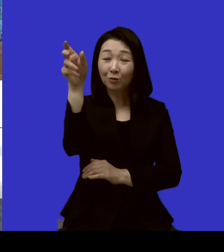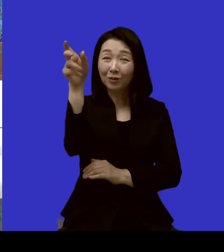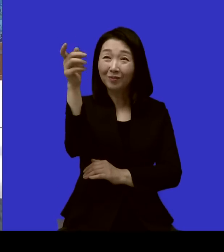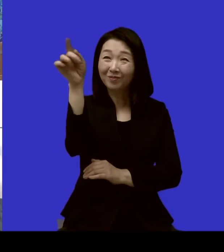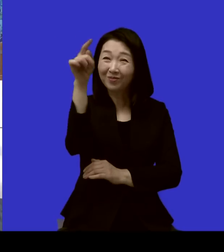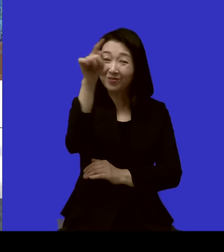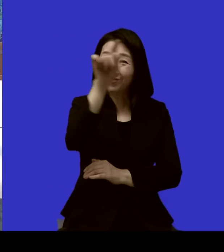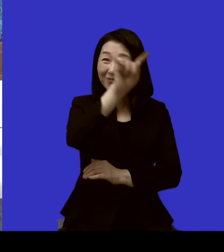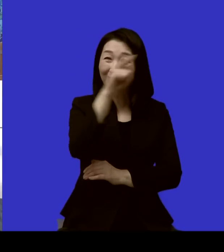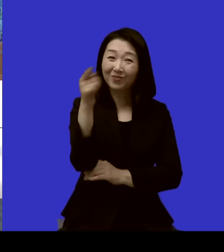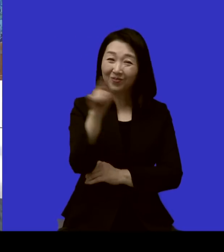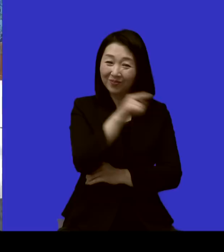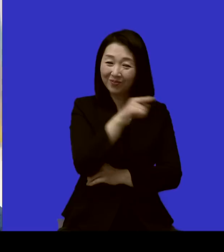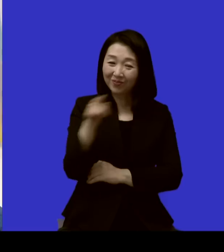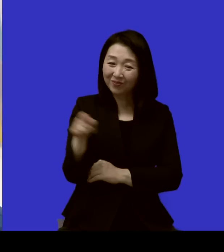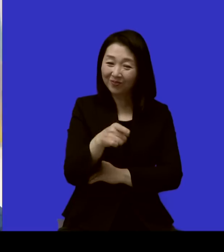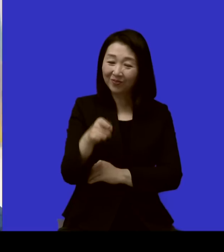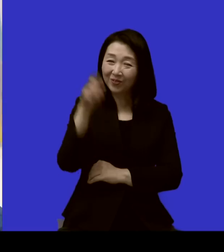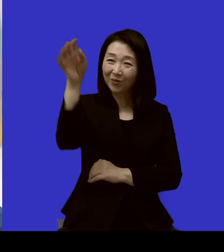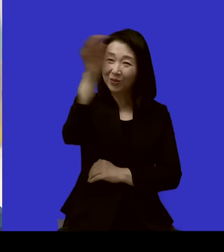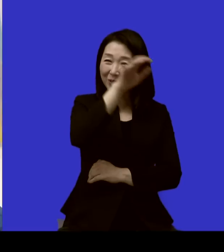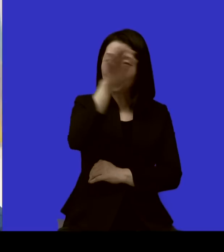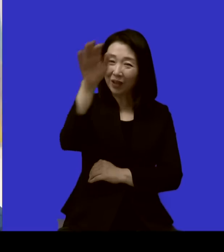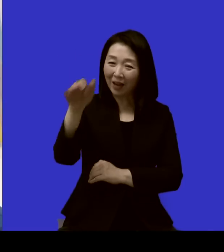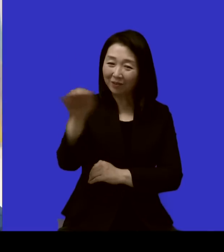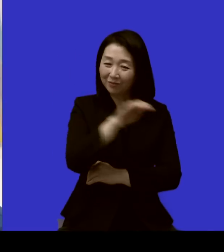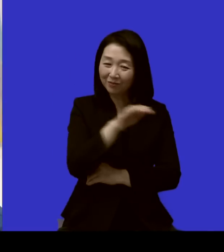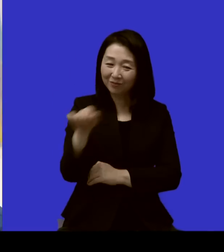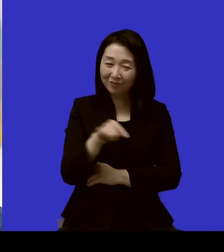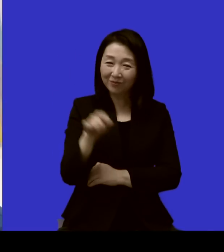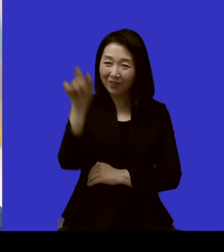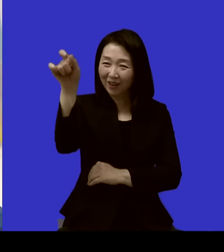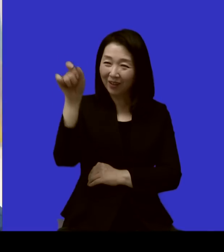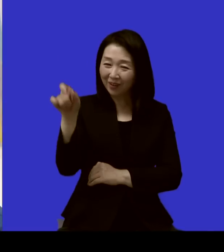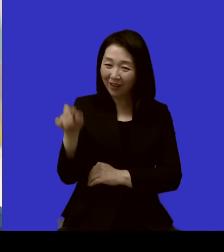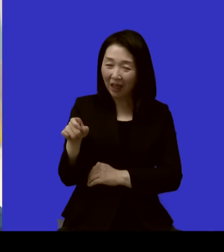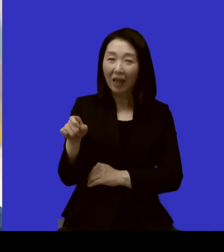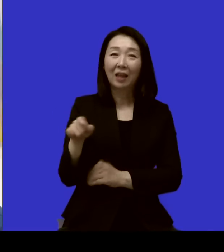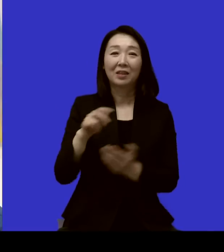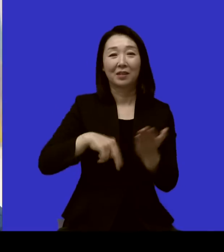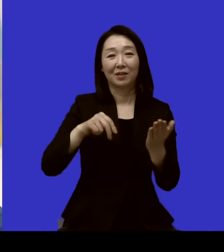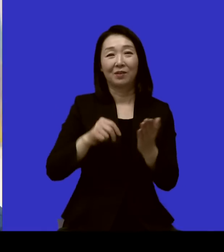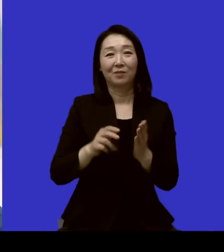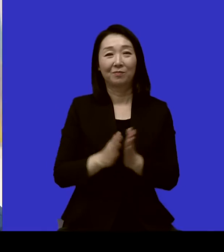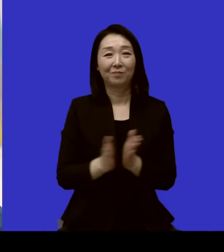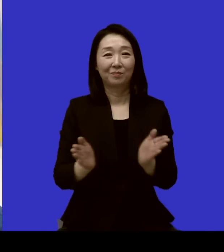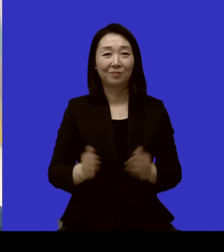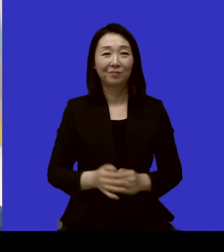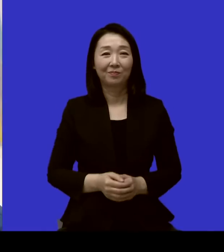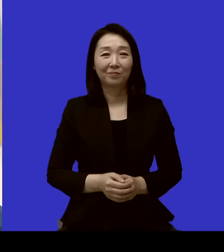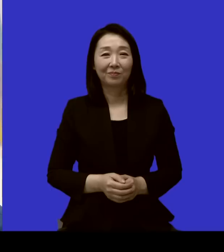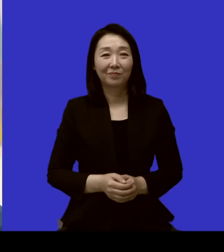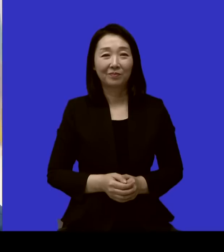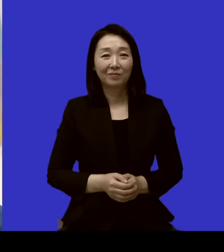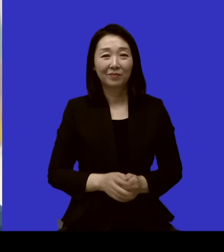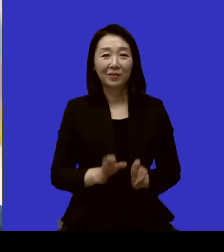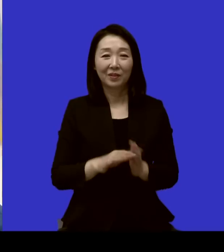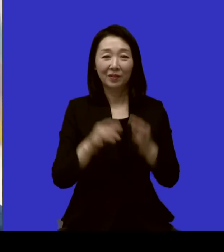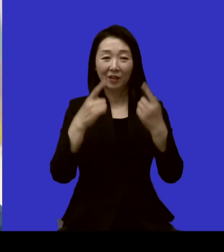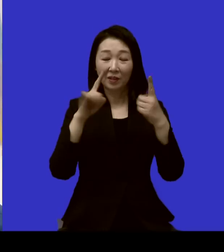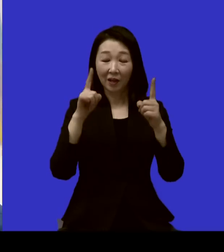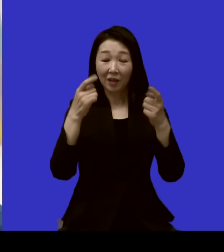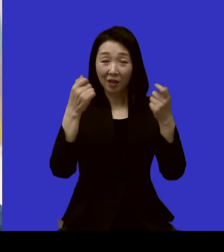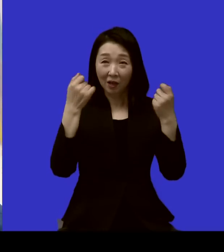순서대로 오른쪽에서 왼쪽대로 위에서부터 아래로 한 권씩 이제 읽기 시작했습니다. 예. 그래서 제가 이제 대학